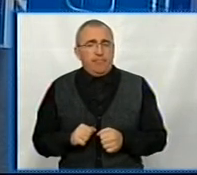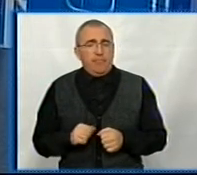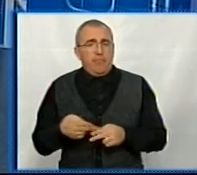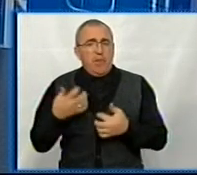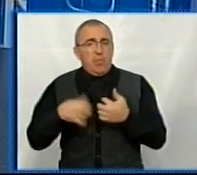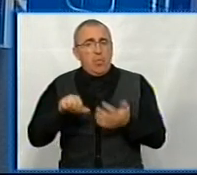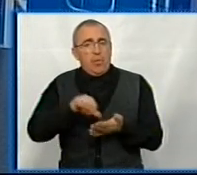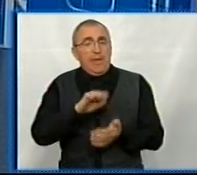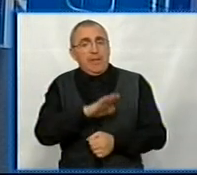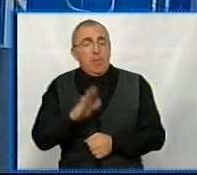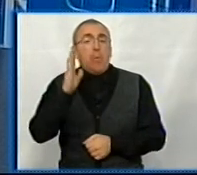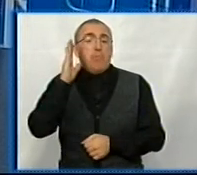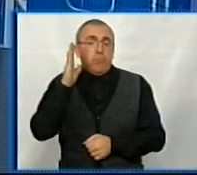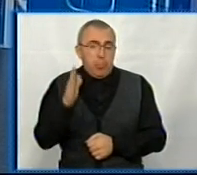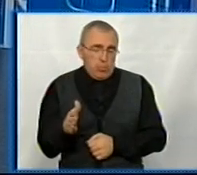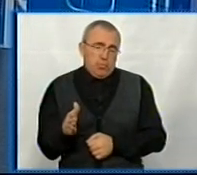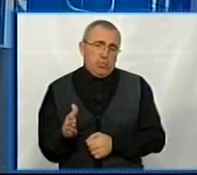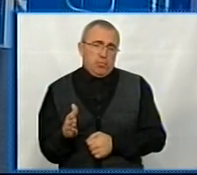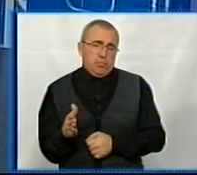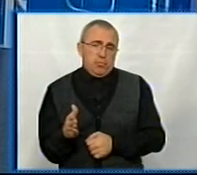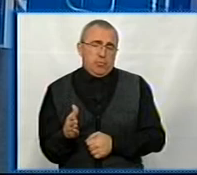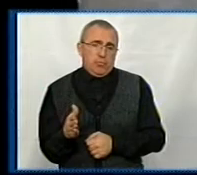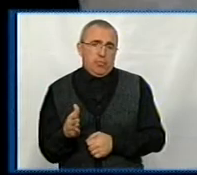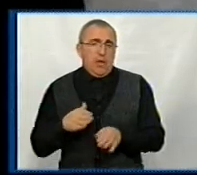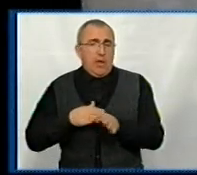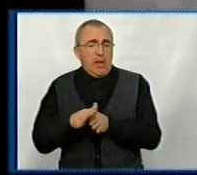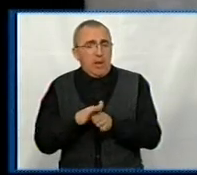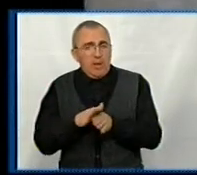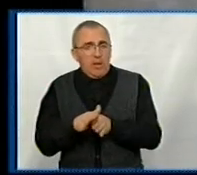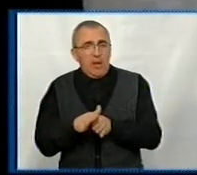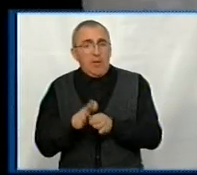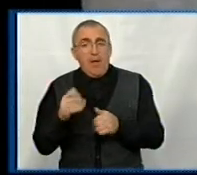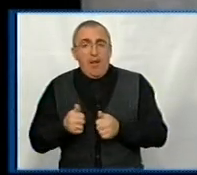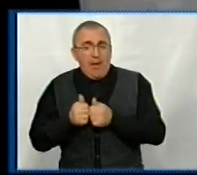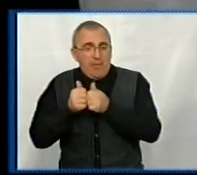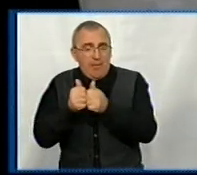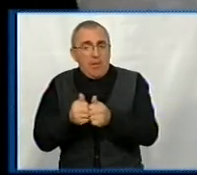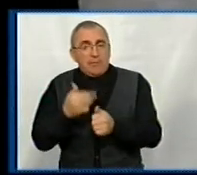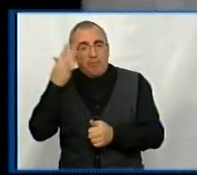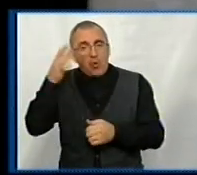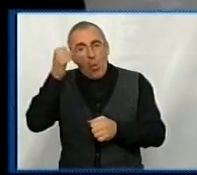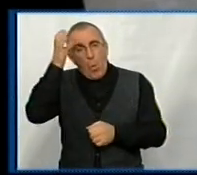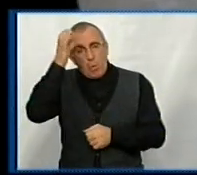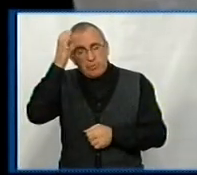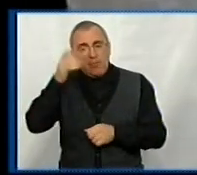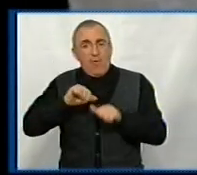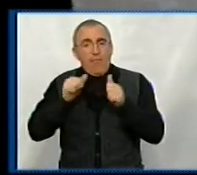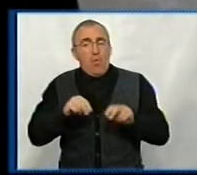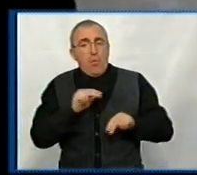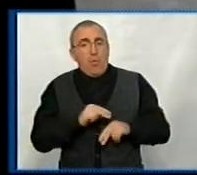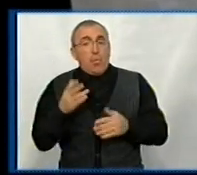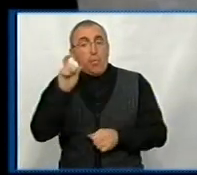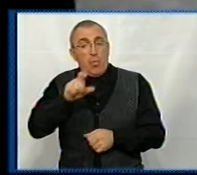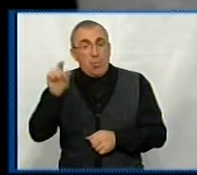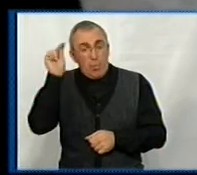безпосередньої участі дітей, будуть реалізувати і йти в одну ногу з метою освіти. Да? Форми роботи, в яких